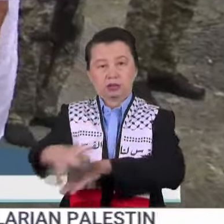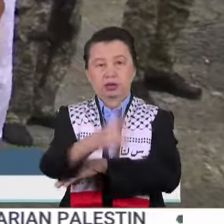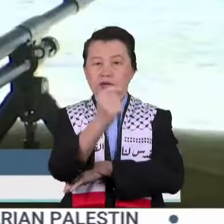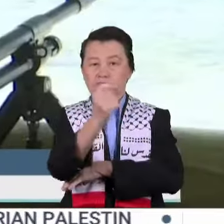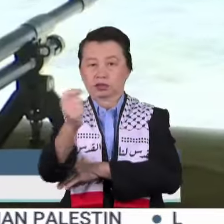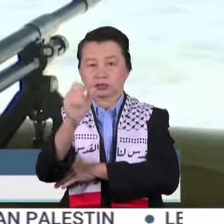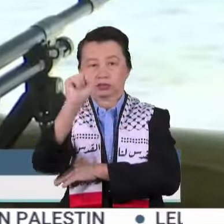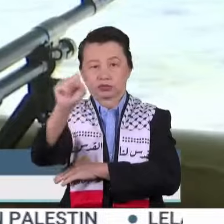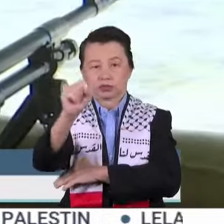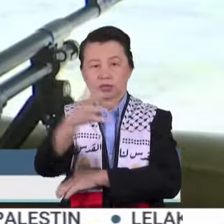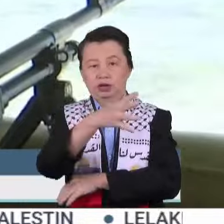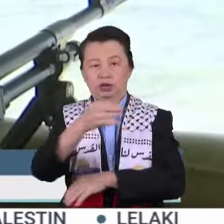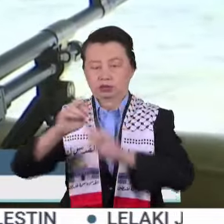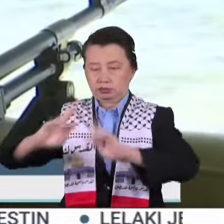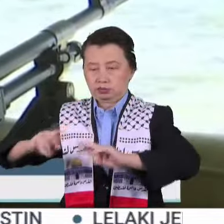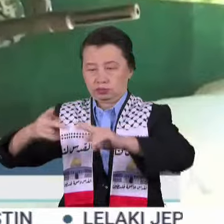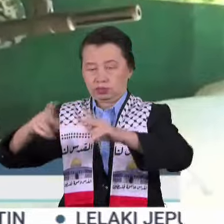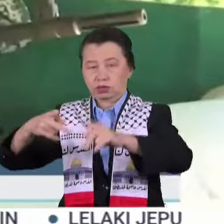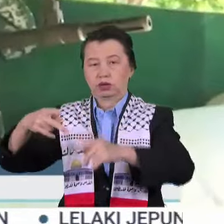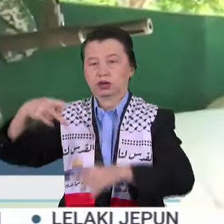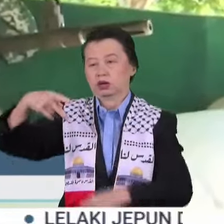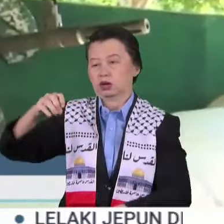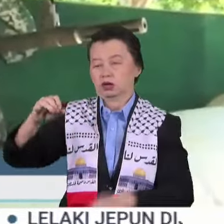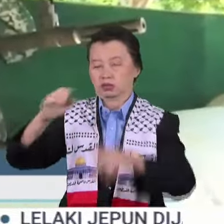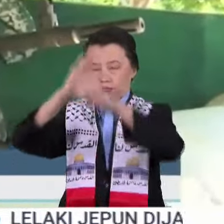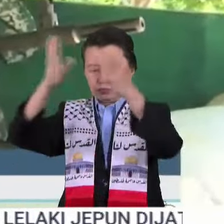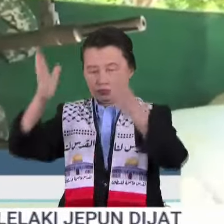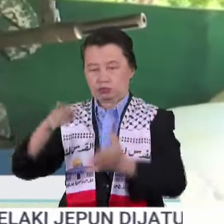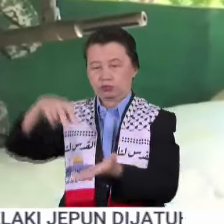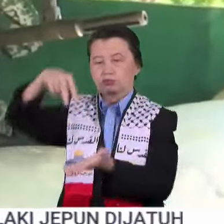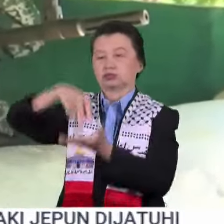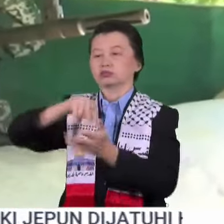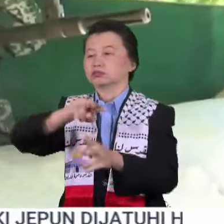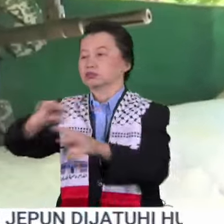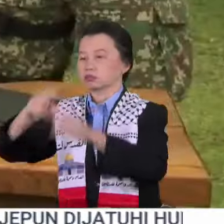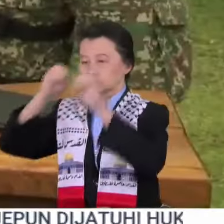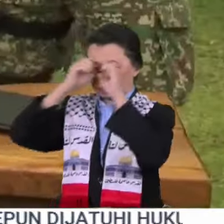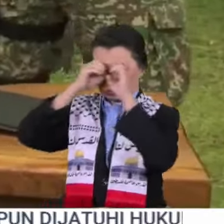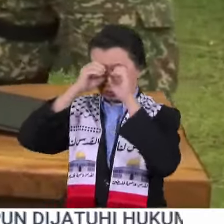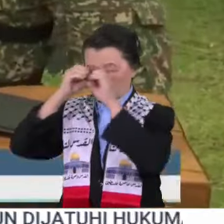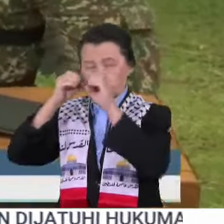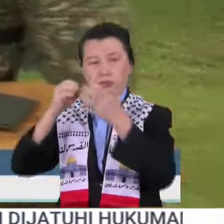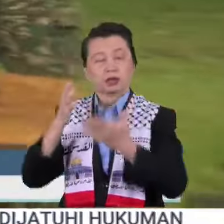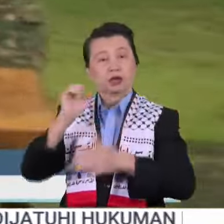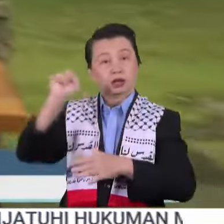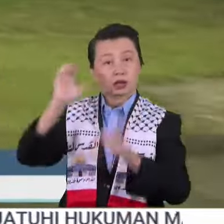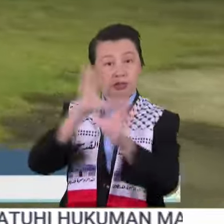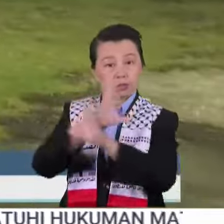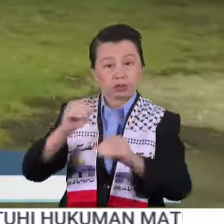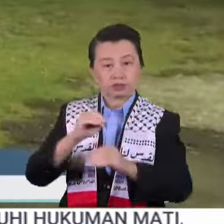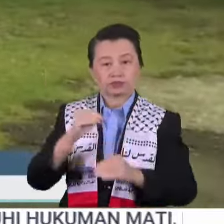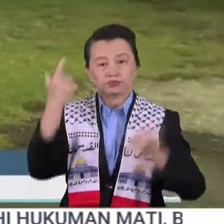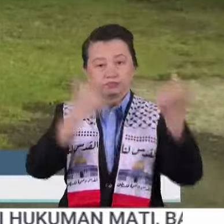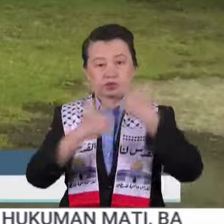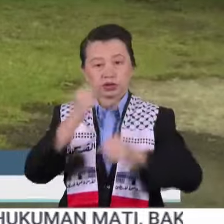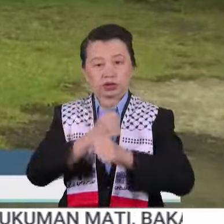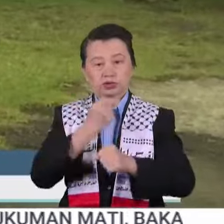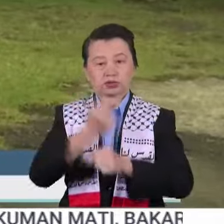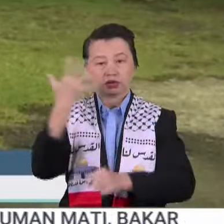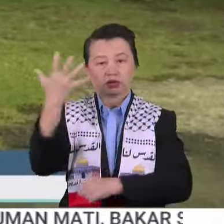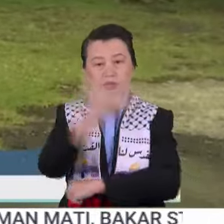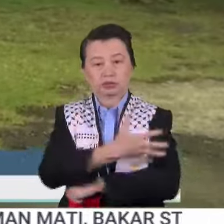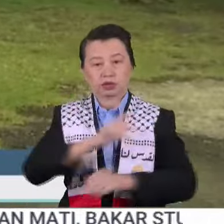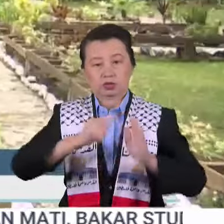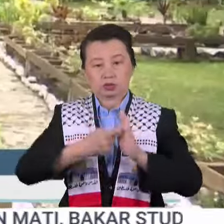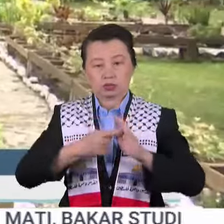timur Sabah di samping peningkatan pos-pos kawalan sempadan Sabah dan Sarawak. Mengenai lawatan kerja 5 hari ke negeri ini